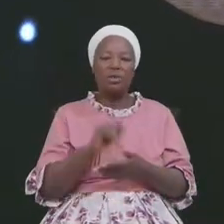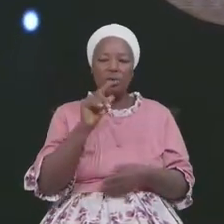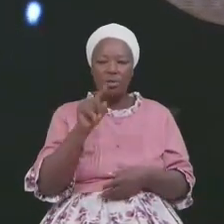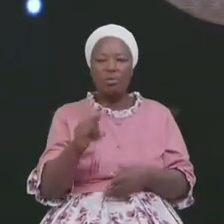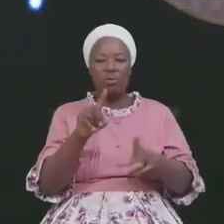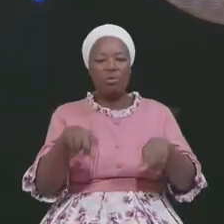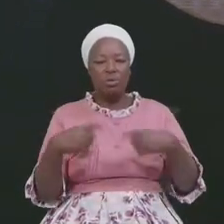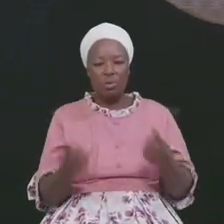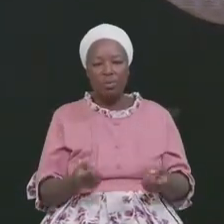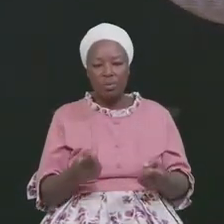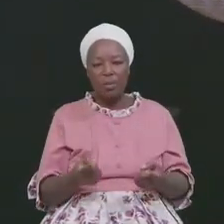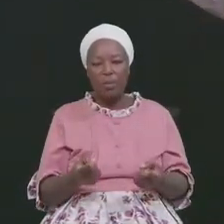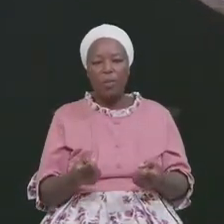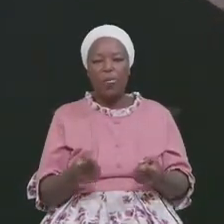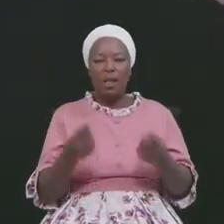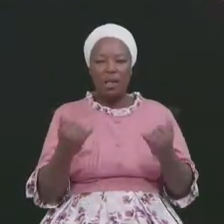Maintenant,